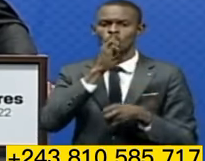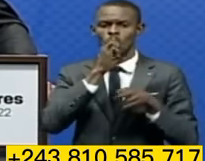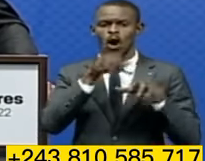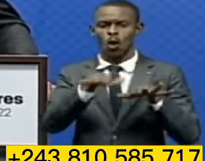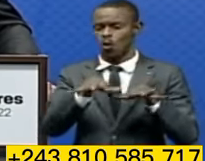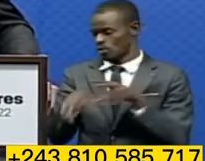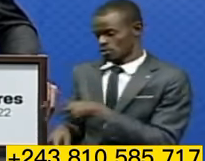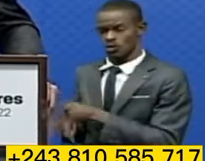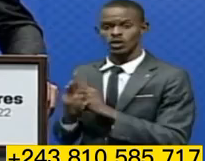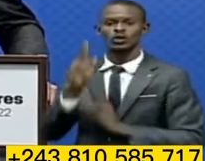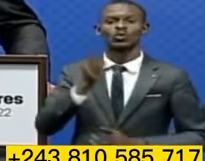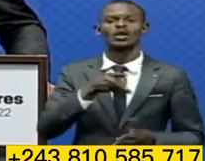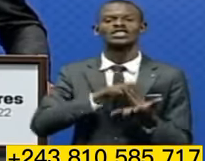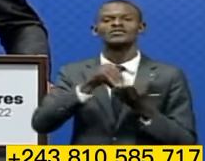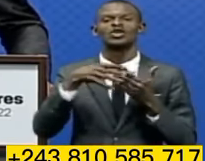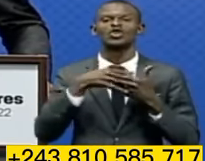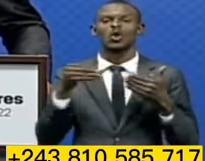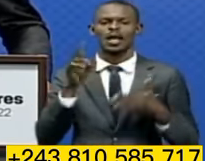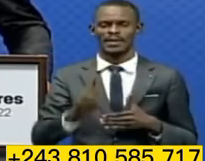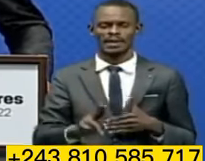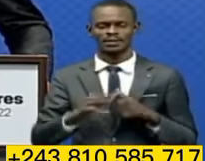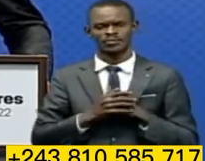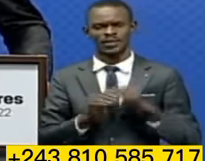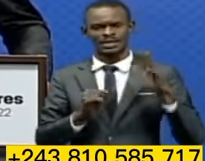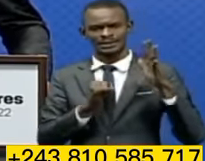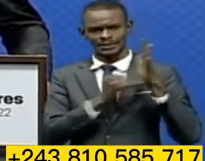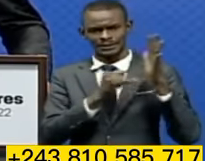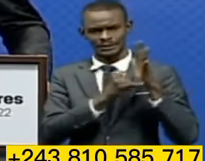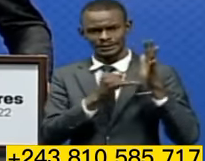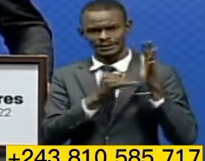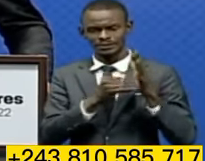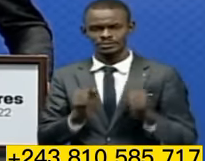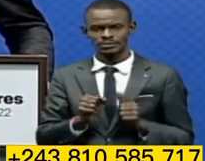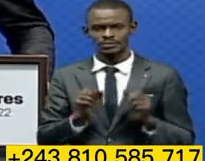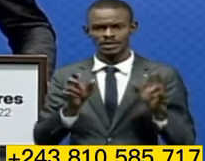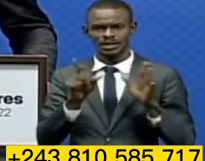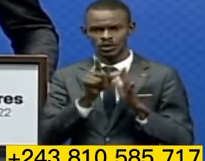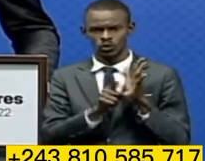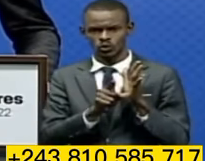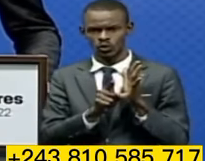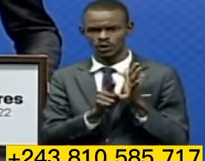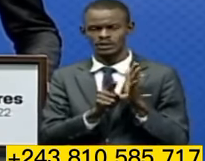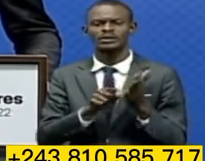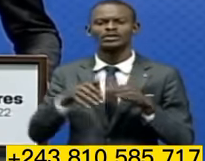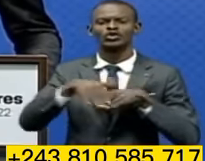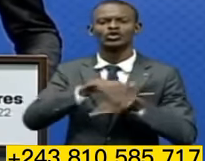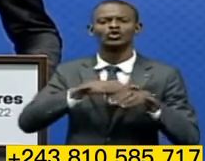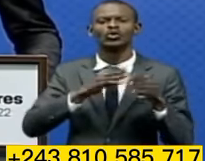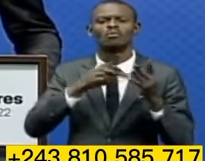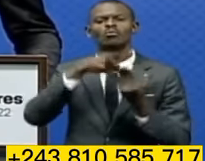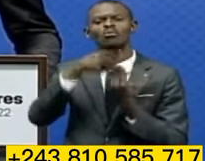de 300 millions de dollars américains. Le sixième texte a été celui relatif au projet d'ordonnance